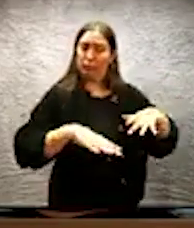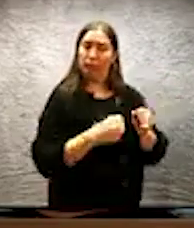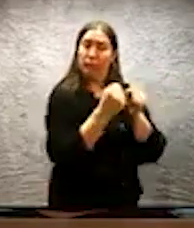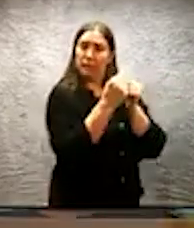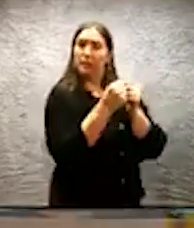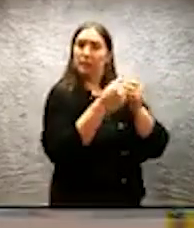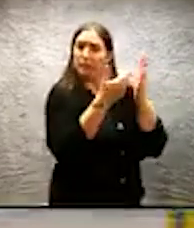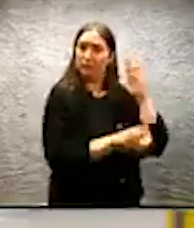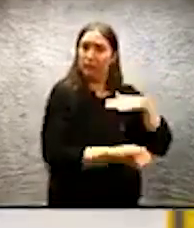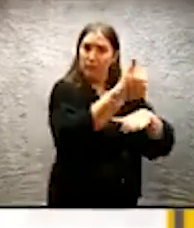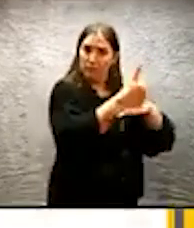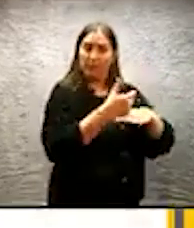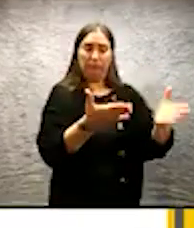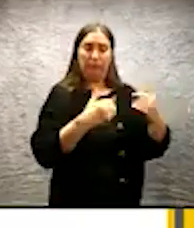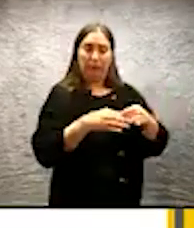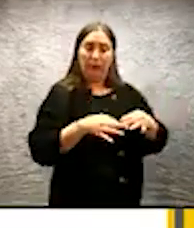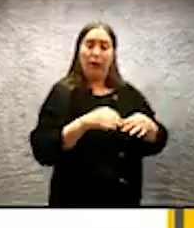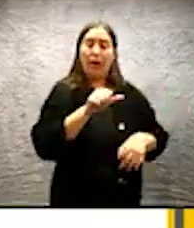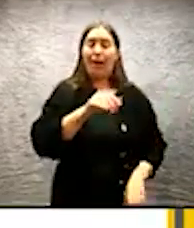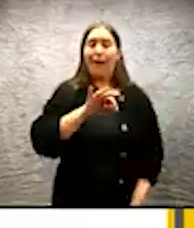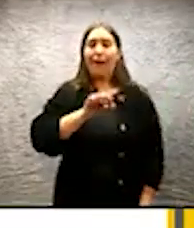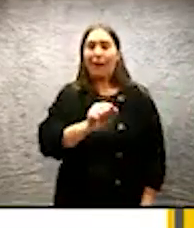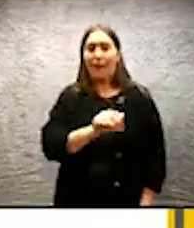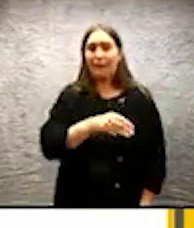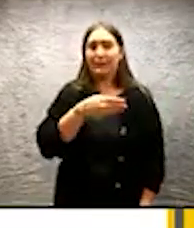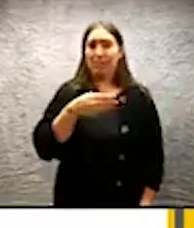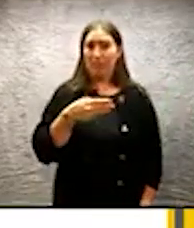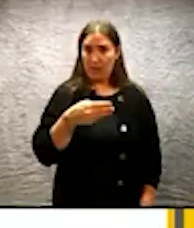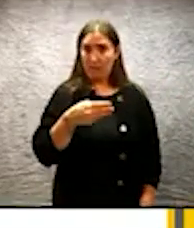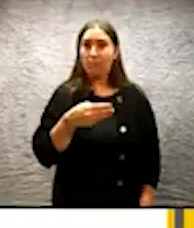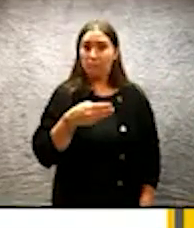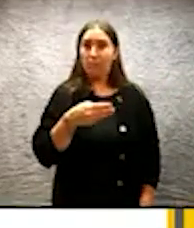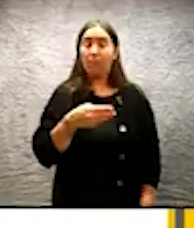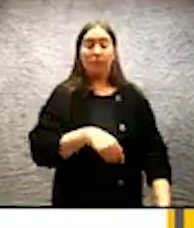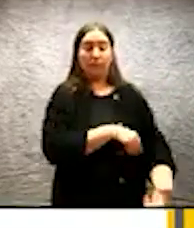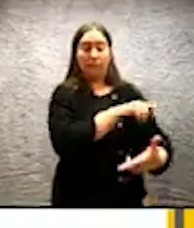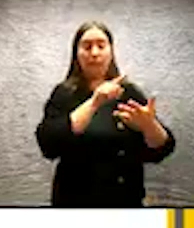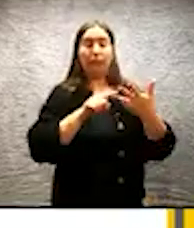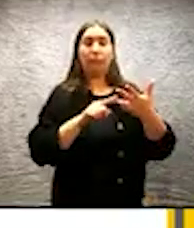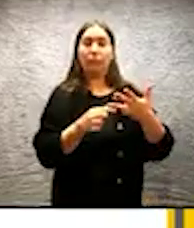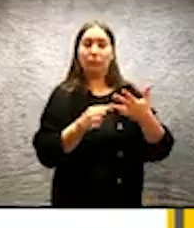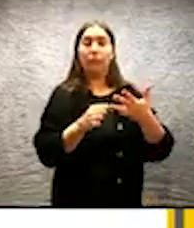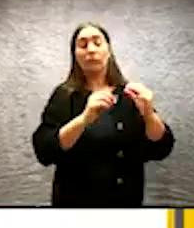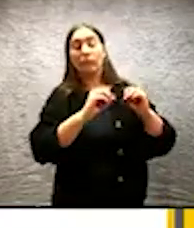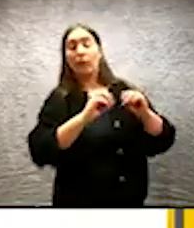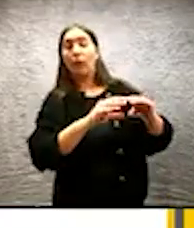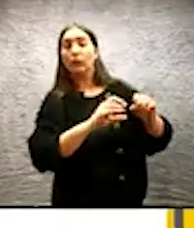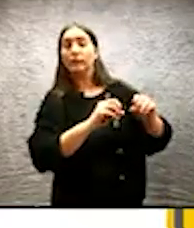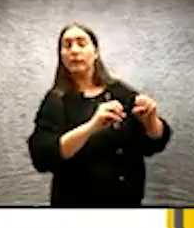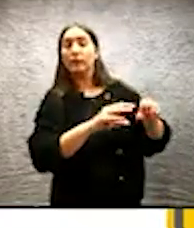agent territorial spécialisé des écoles maternelles, autrement dit ATSEM, et un enseignant